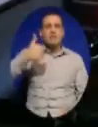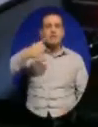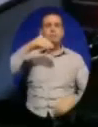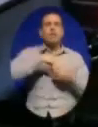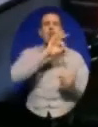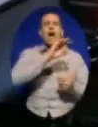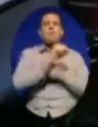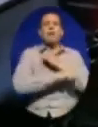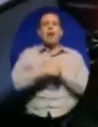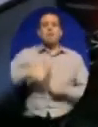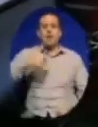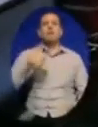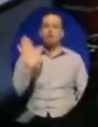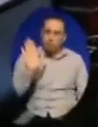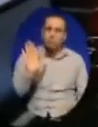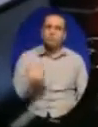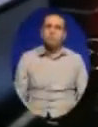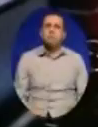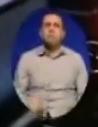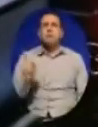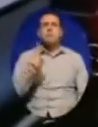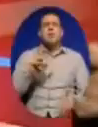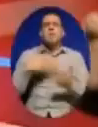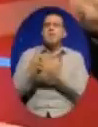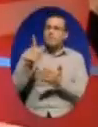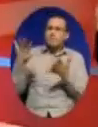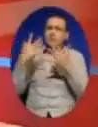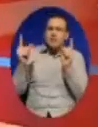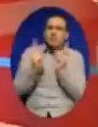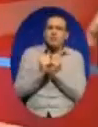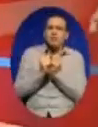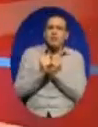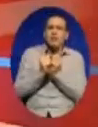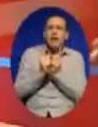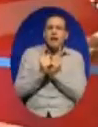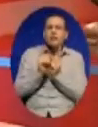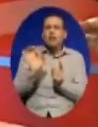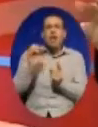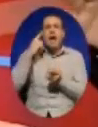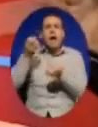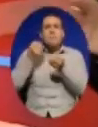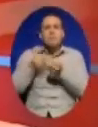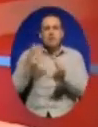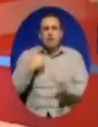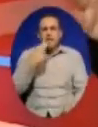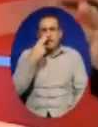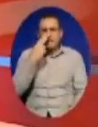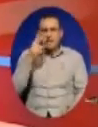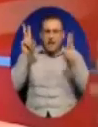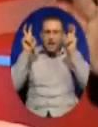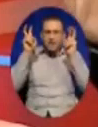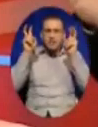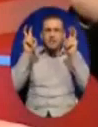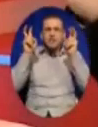שלום. שלום. מי יתנדב לתת לי את התמצית המנהלים של המסר שאני אנסה להגדיר אותה